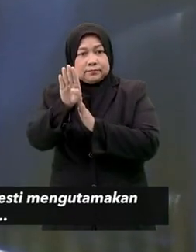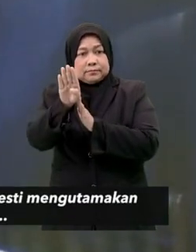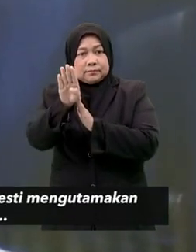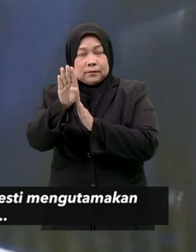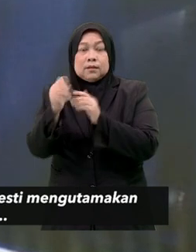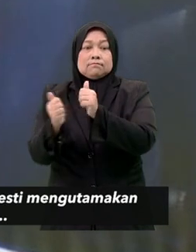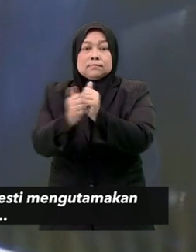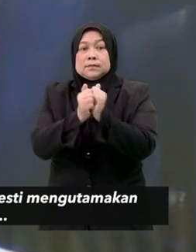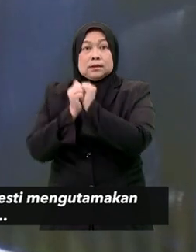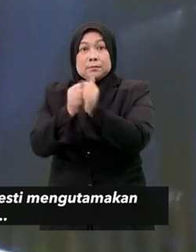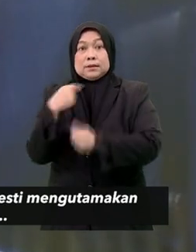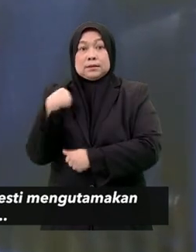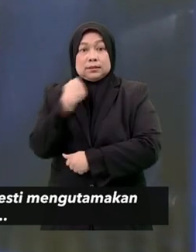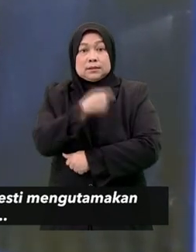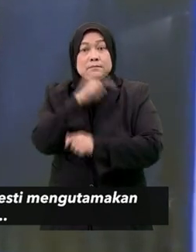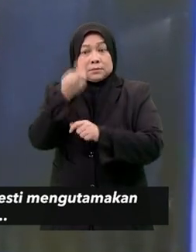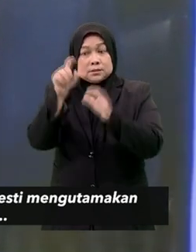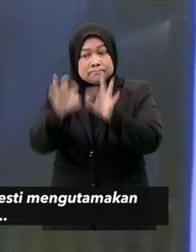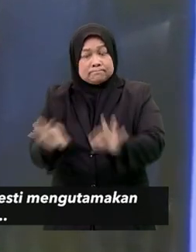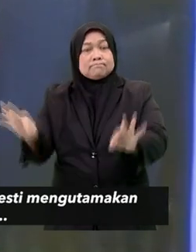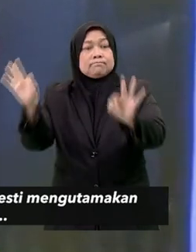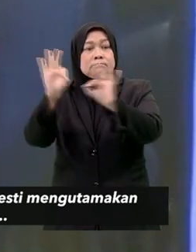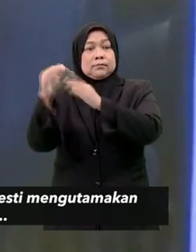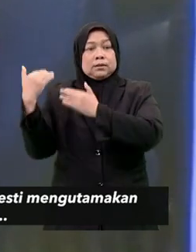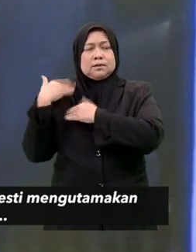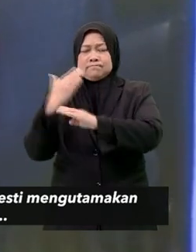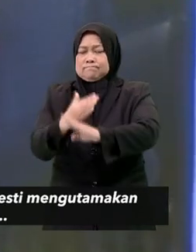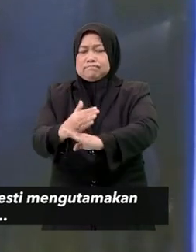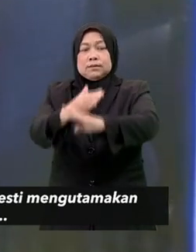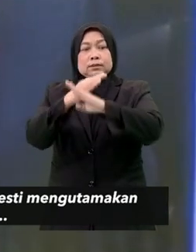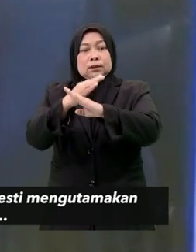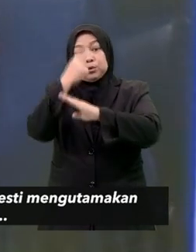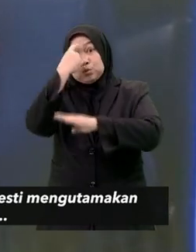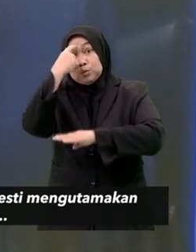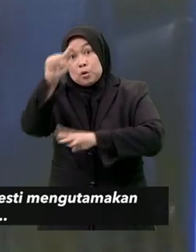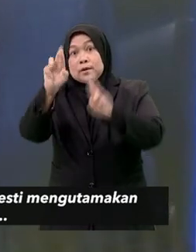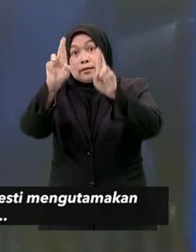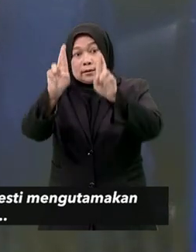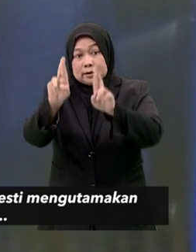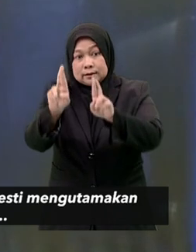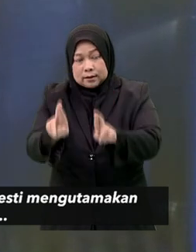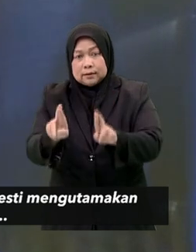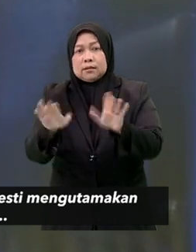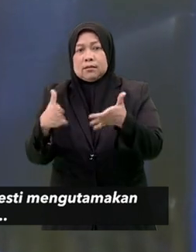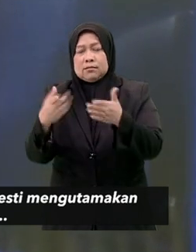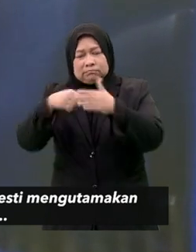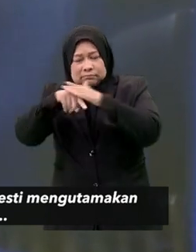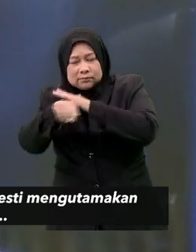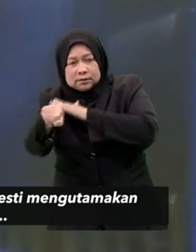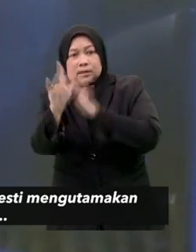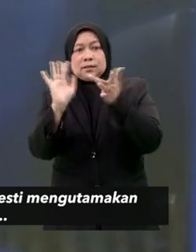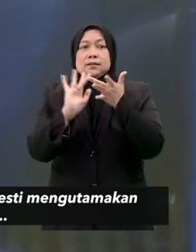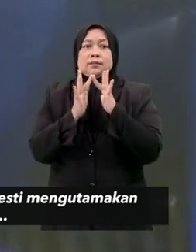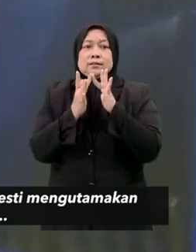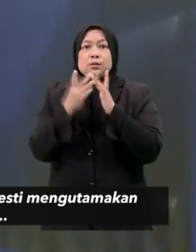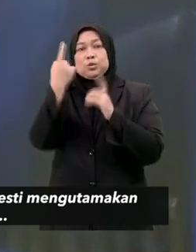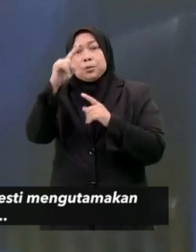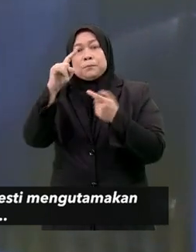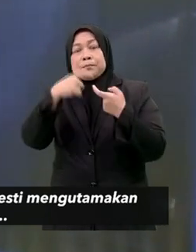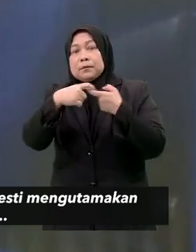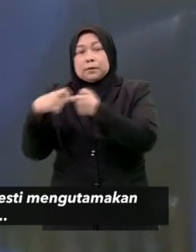are prioritize and protect the protection of our citizens from cyber exploitation related to